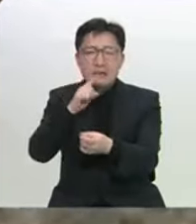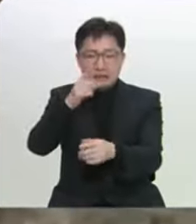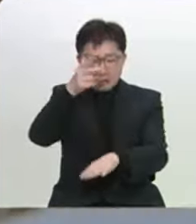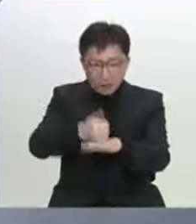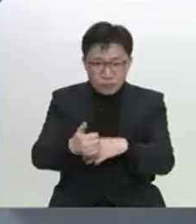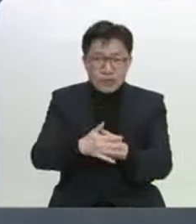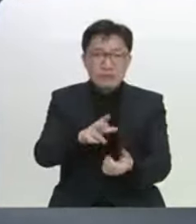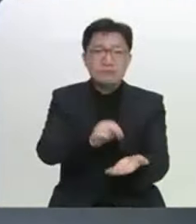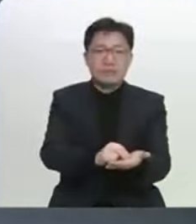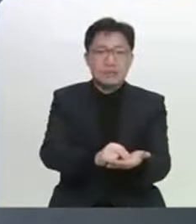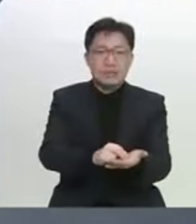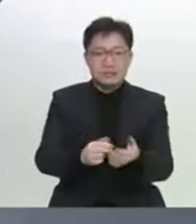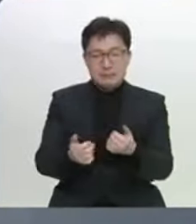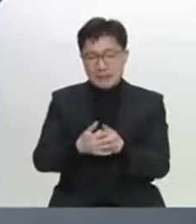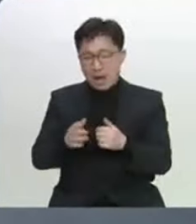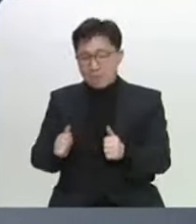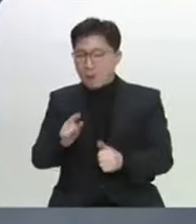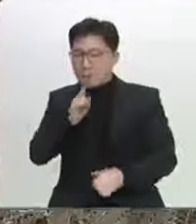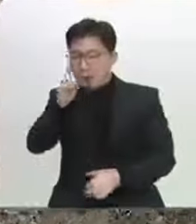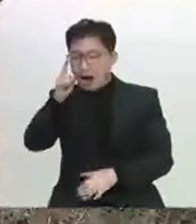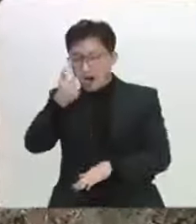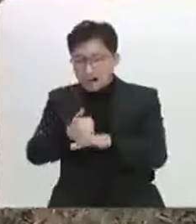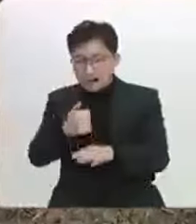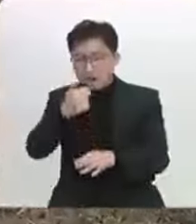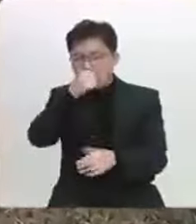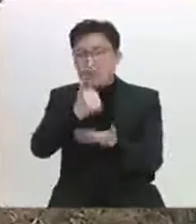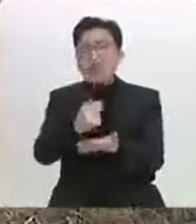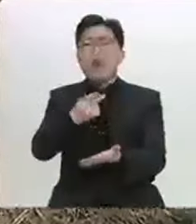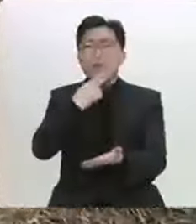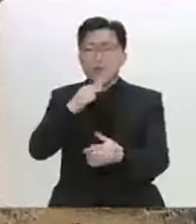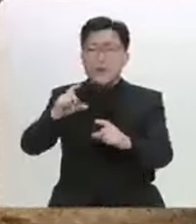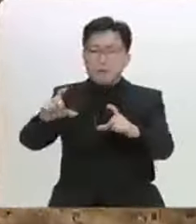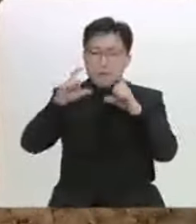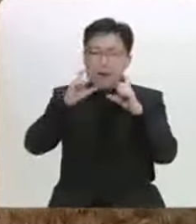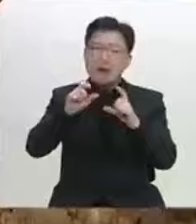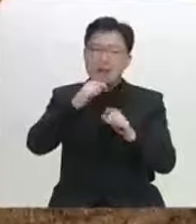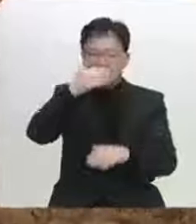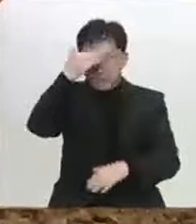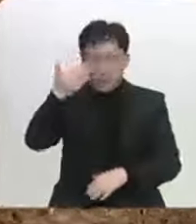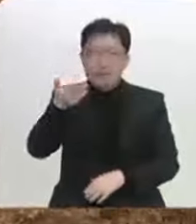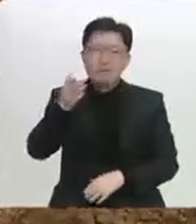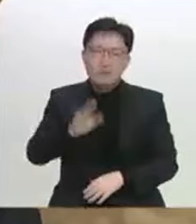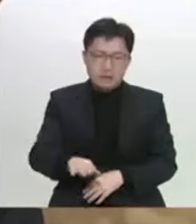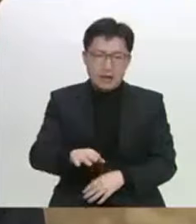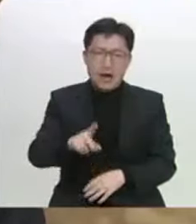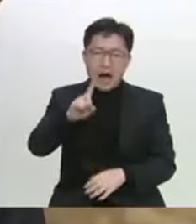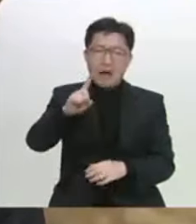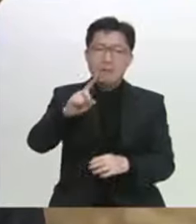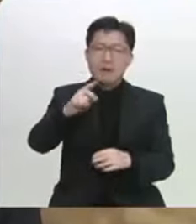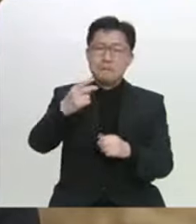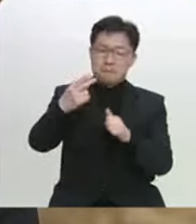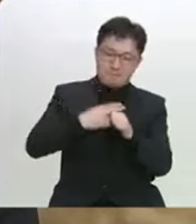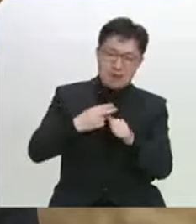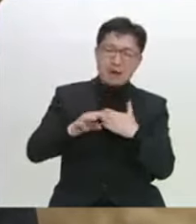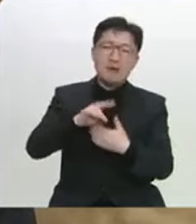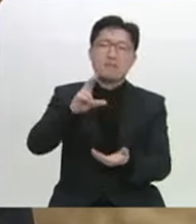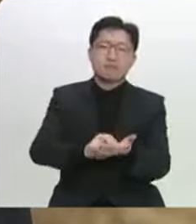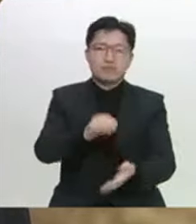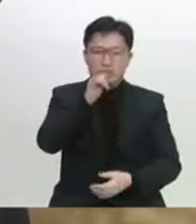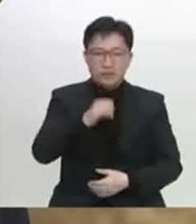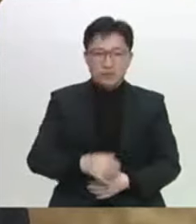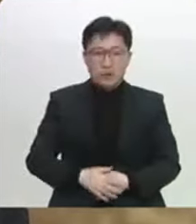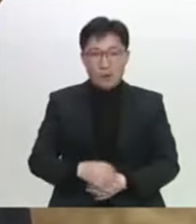확정받고 사법부 사과를 이끌어냈지만 삶의 상처는 쉬이 아물지 않습니다. 안 울을 걸로